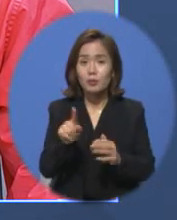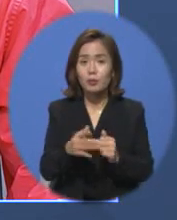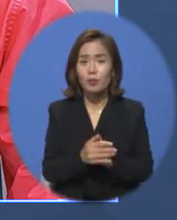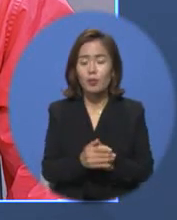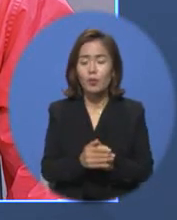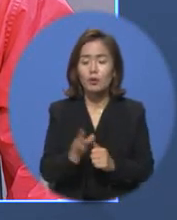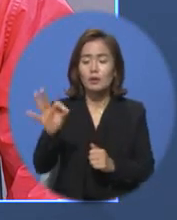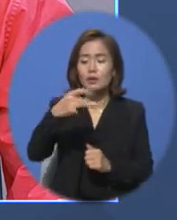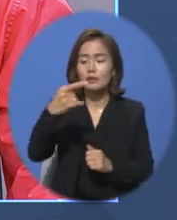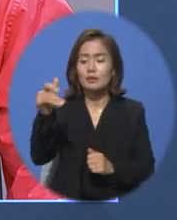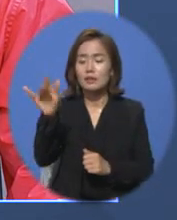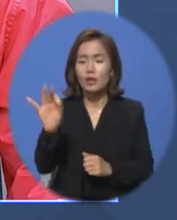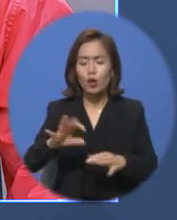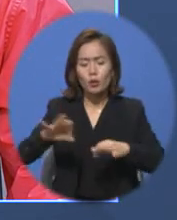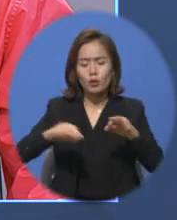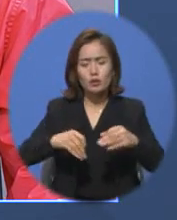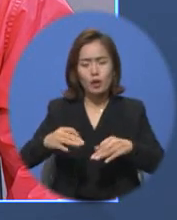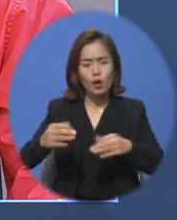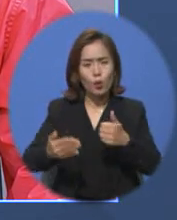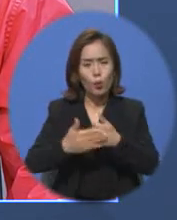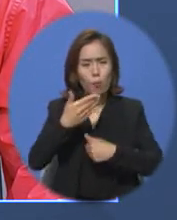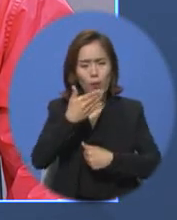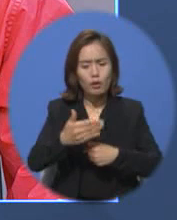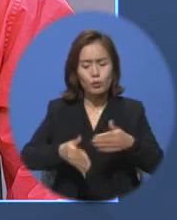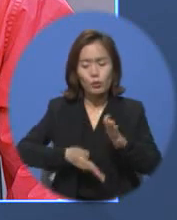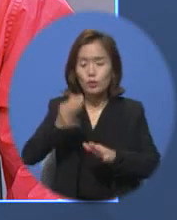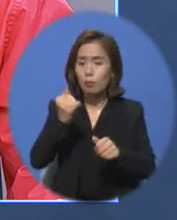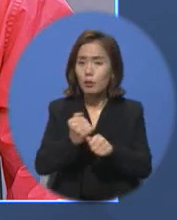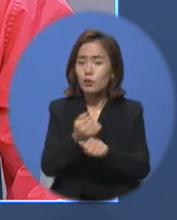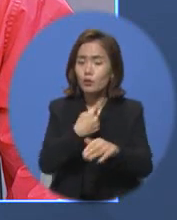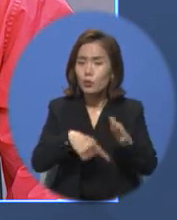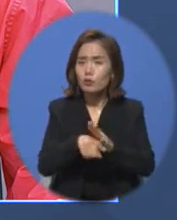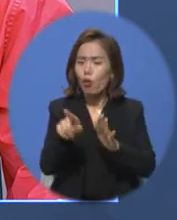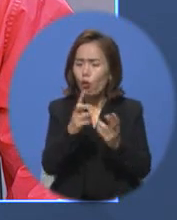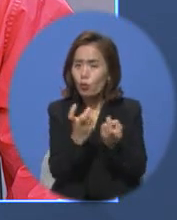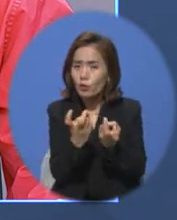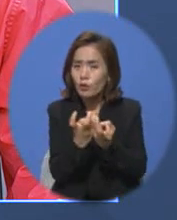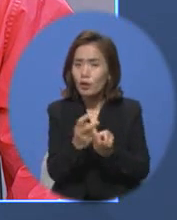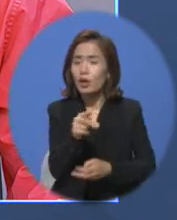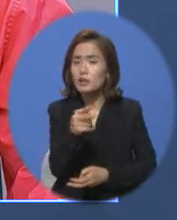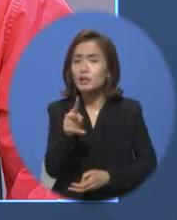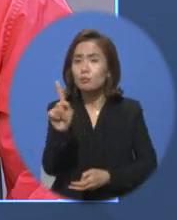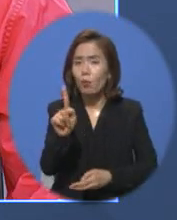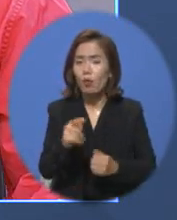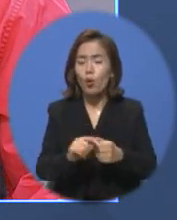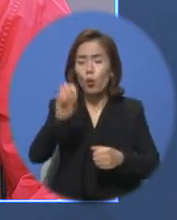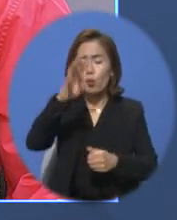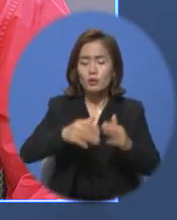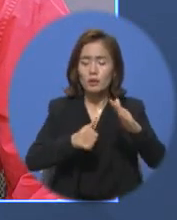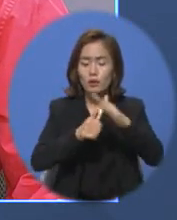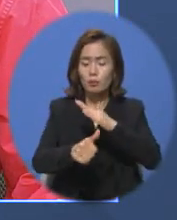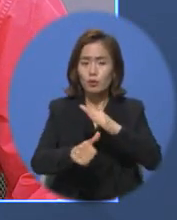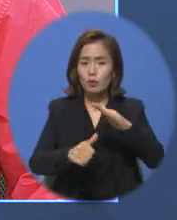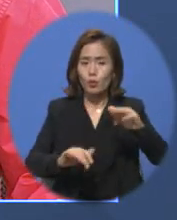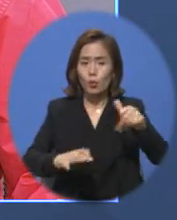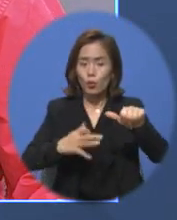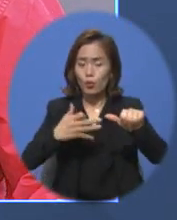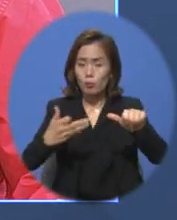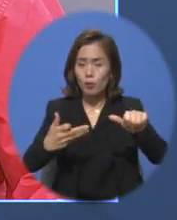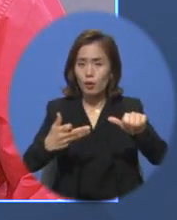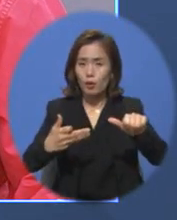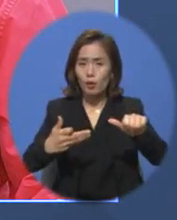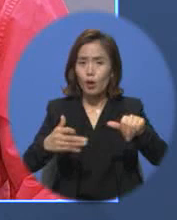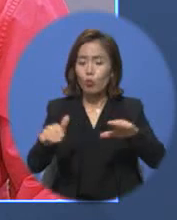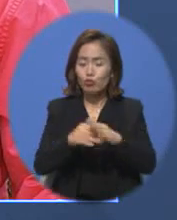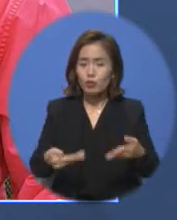,이러한정신이 경제활성화에기여하도록하려면,이렇게하면어떨까요? 광주의상징적인5.18